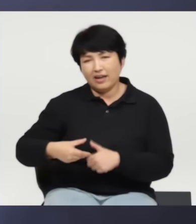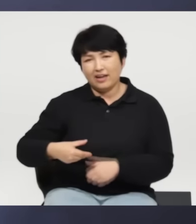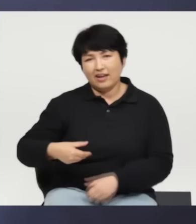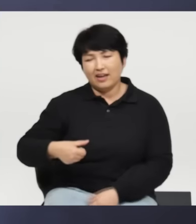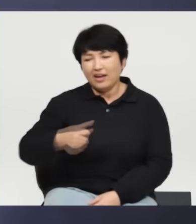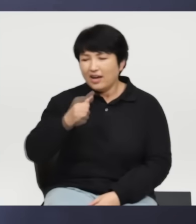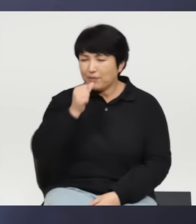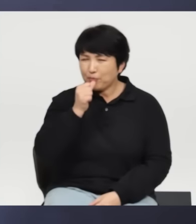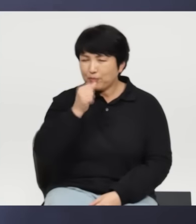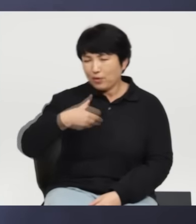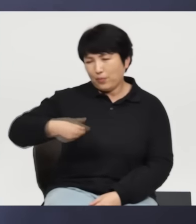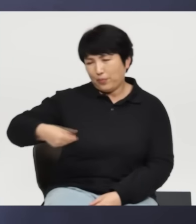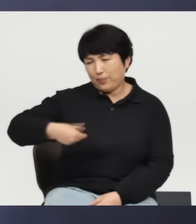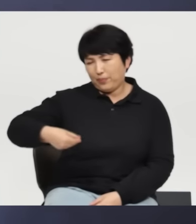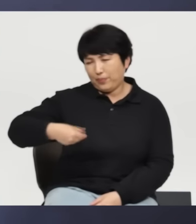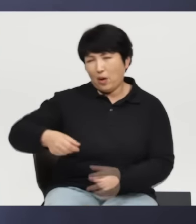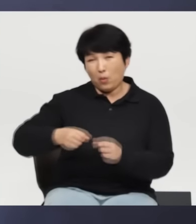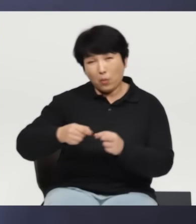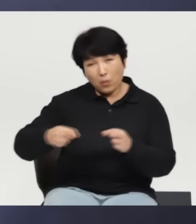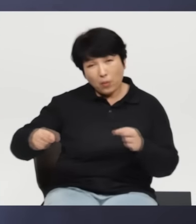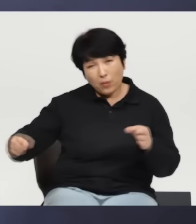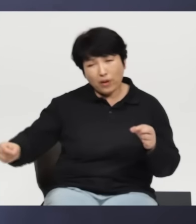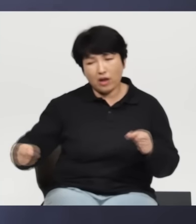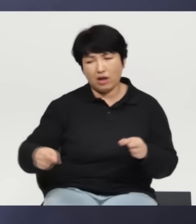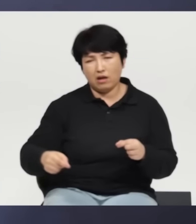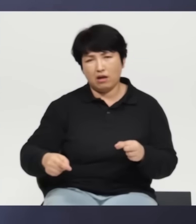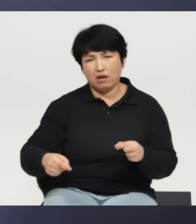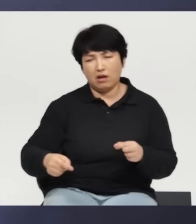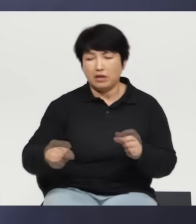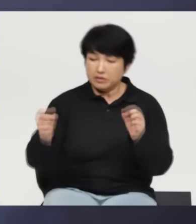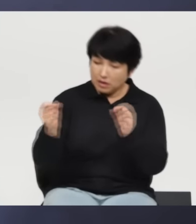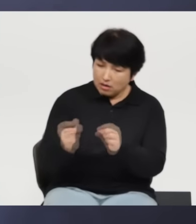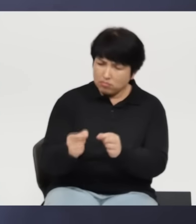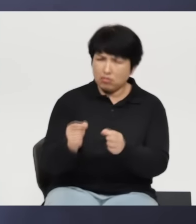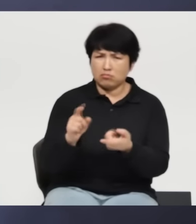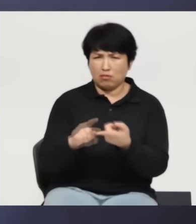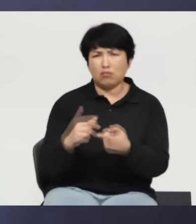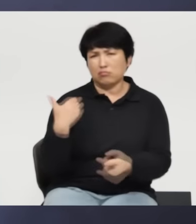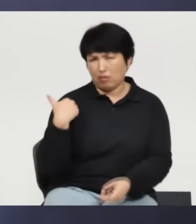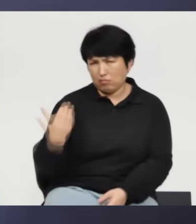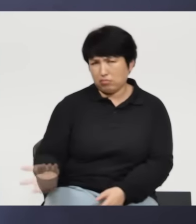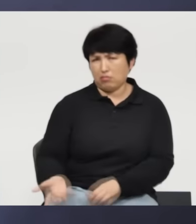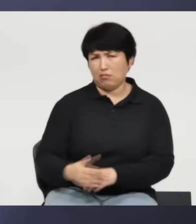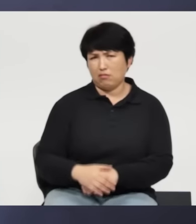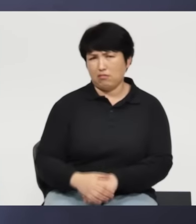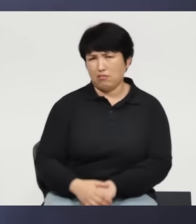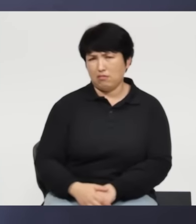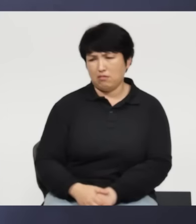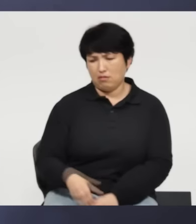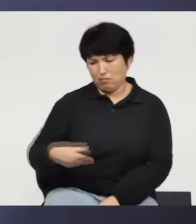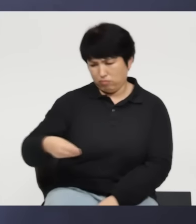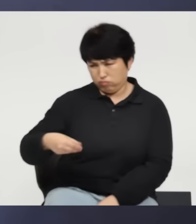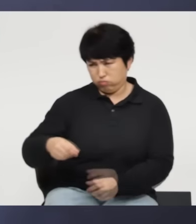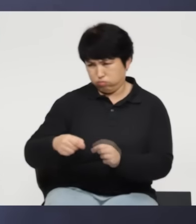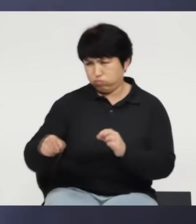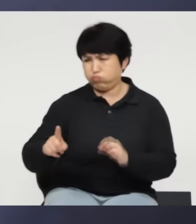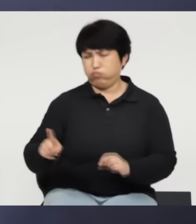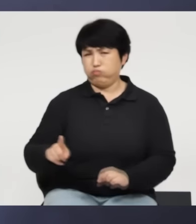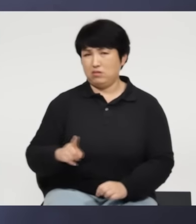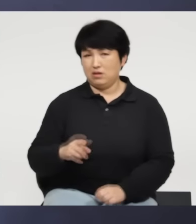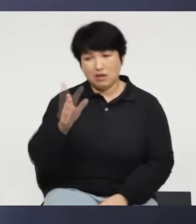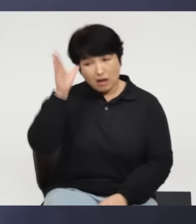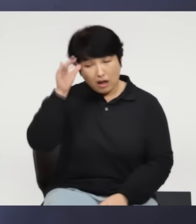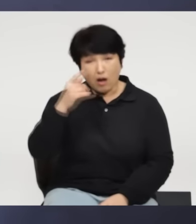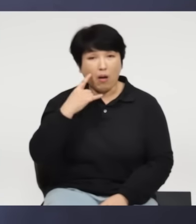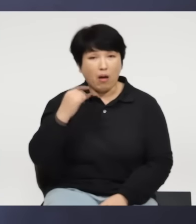오래 빤다고 이래가 이게 자립이 되나 이런 잔소리 안 합니다. 젖을 오래 빨면 오래 빠는 것도 있고 일찍 되면 일찍 되는 것도 있고 이래